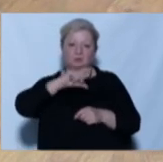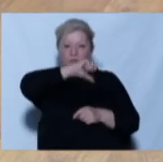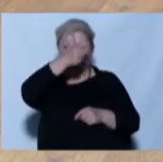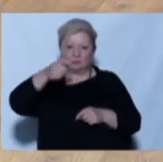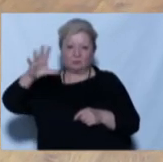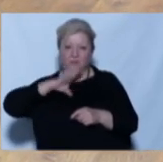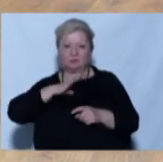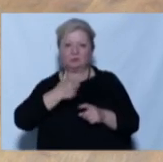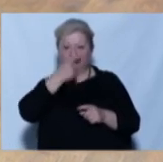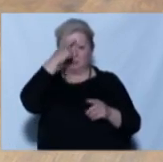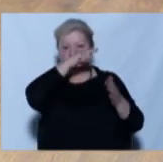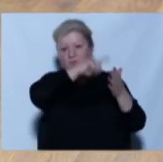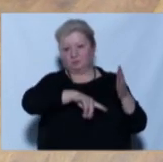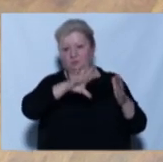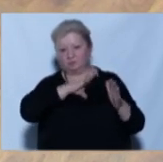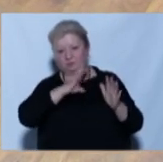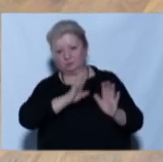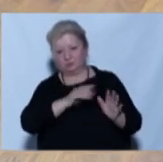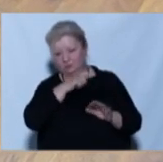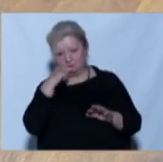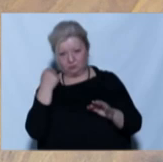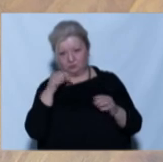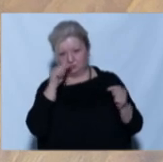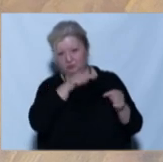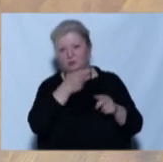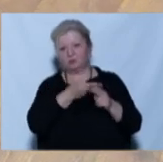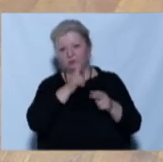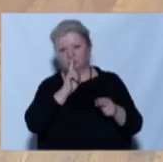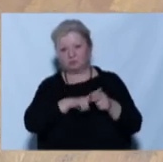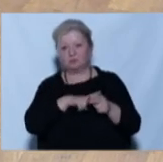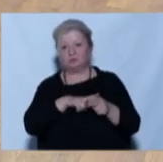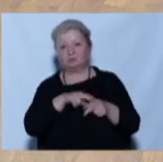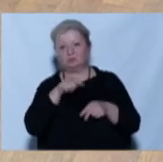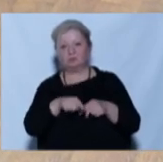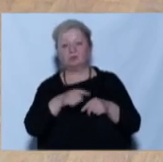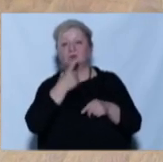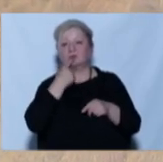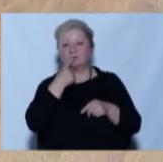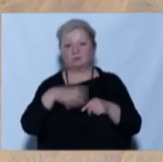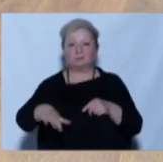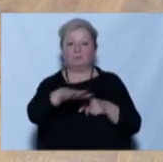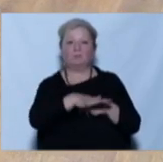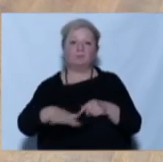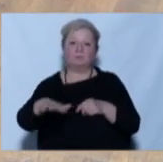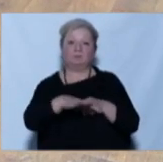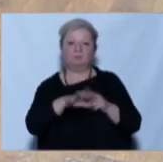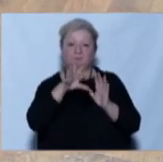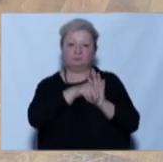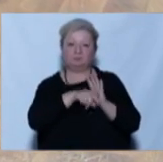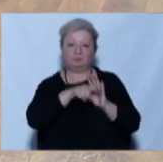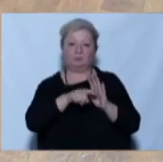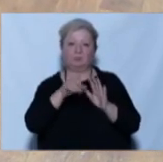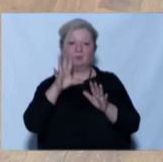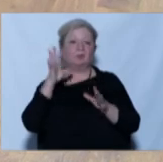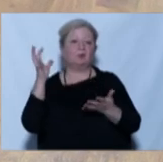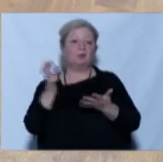დიდი უნდობლობით განიმშვალებოდნენ. სწორედ ამიტომ, როდესაც კრასნაია პალიანაში გამარჯვების